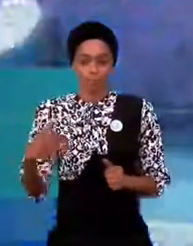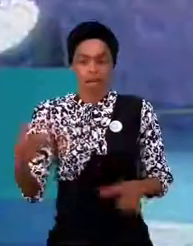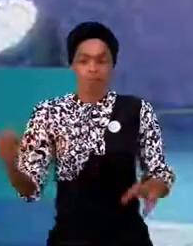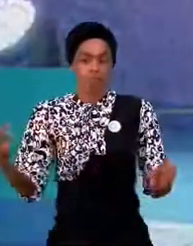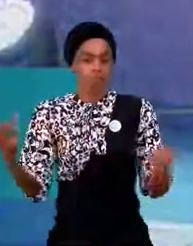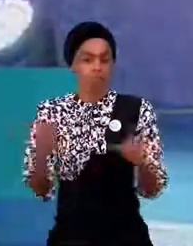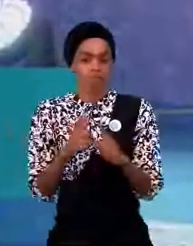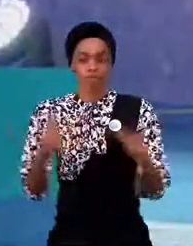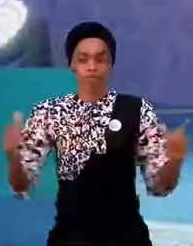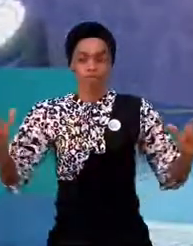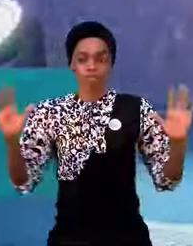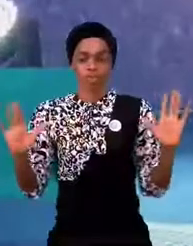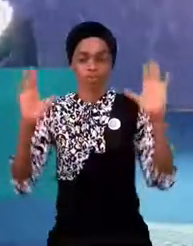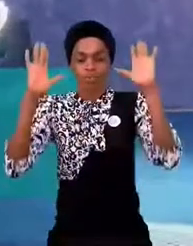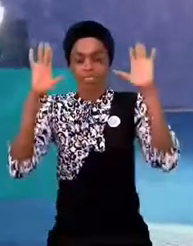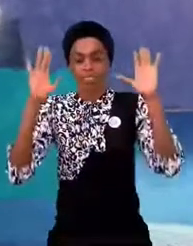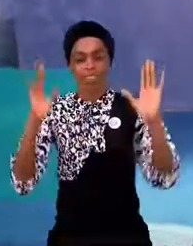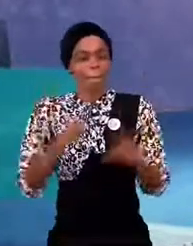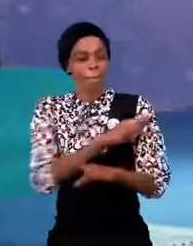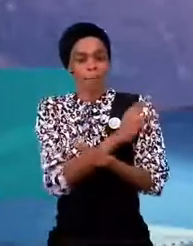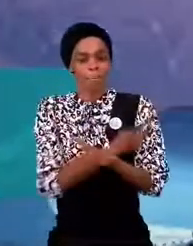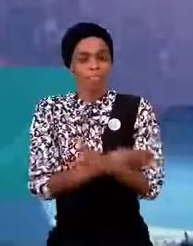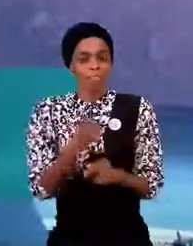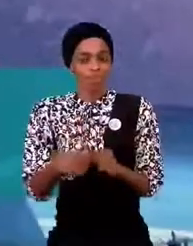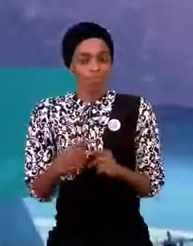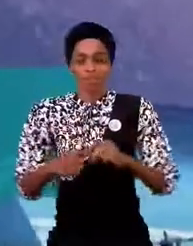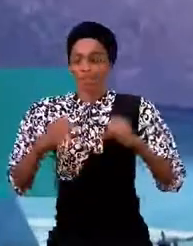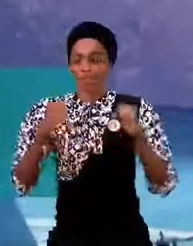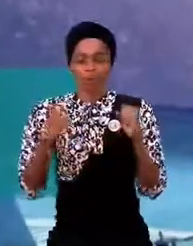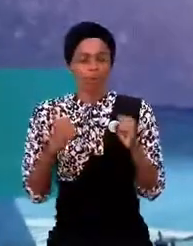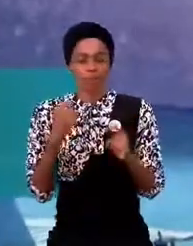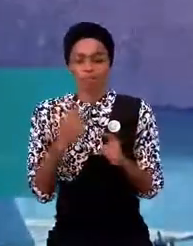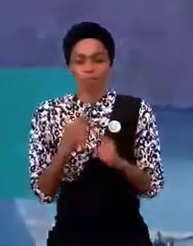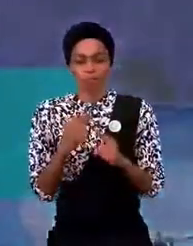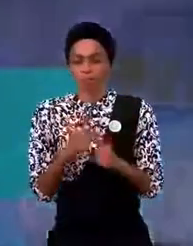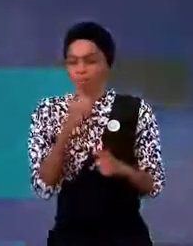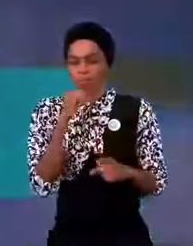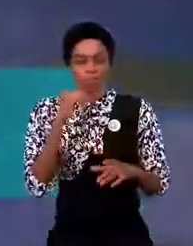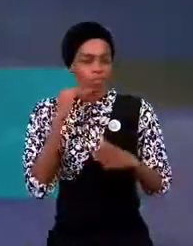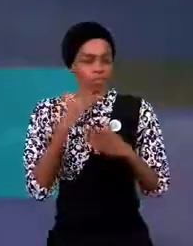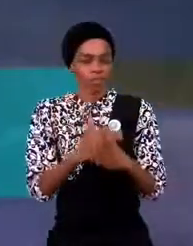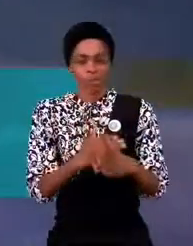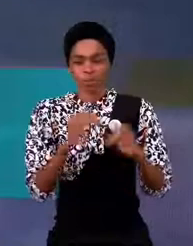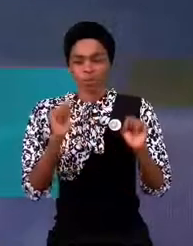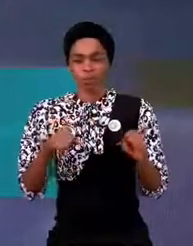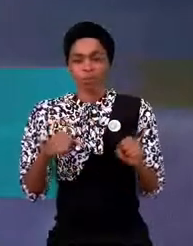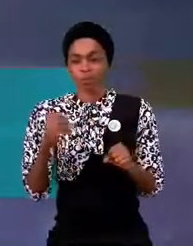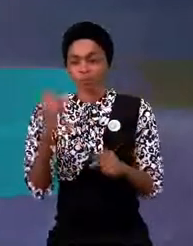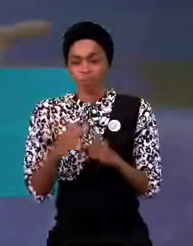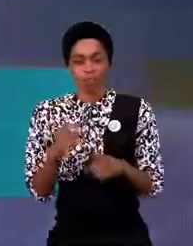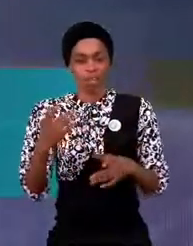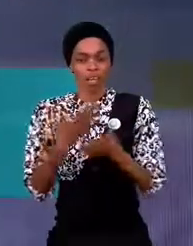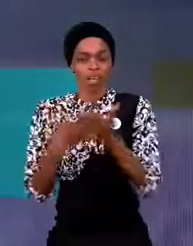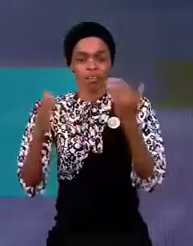Prodige, la parole puissante irrésistible, la parole envoyée du ciel qui vient dans ta vie. Et cette parole,